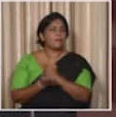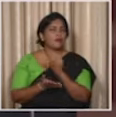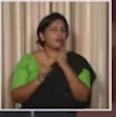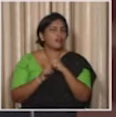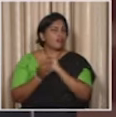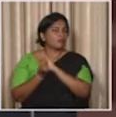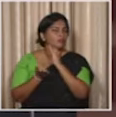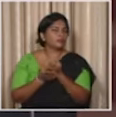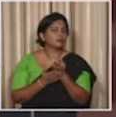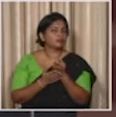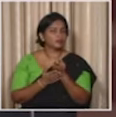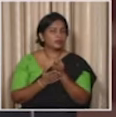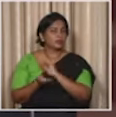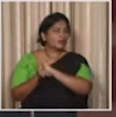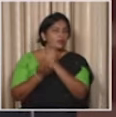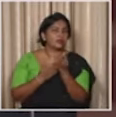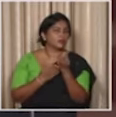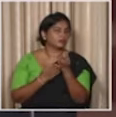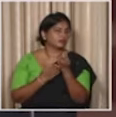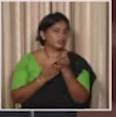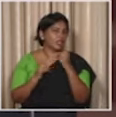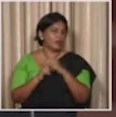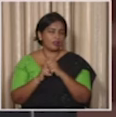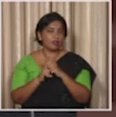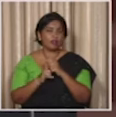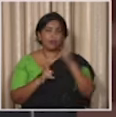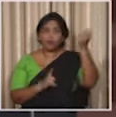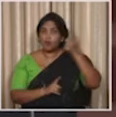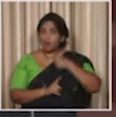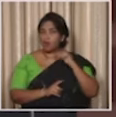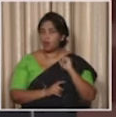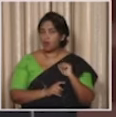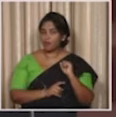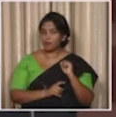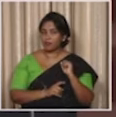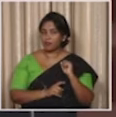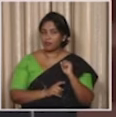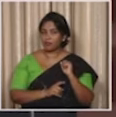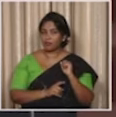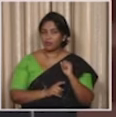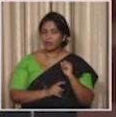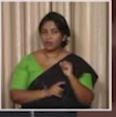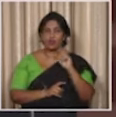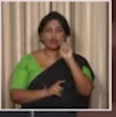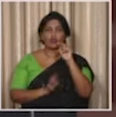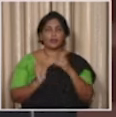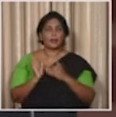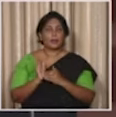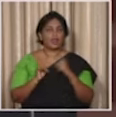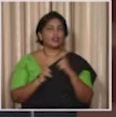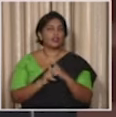කියලා සංචිතේ. මොකක්ද එතුමා කිව්වේ? Only $20 million.